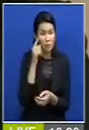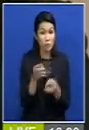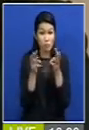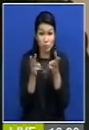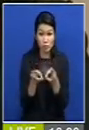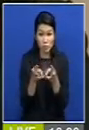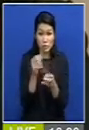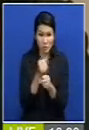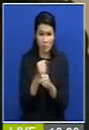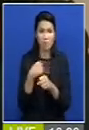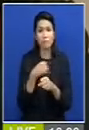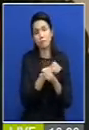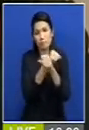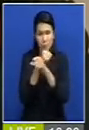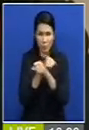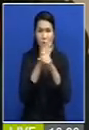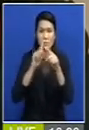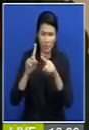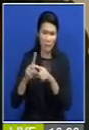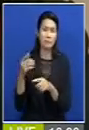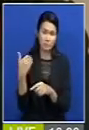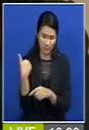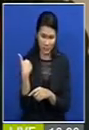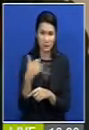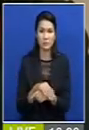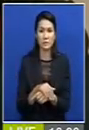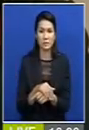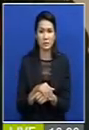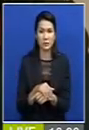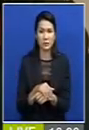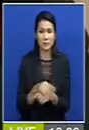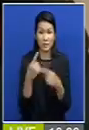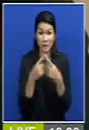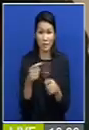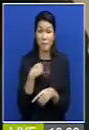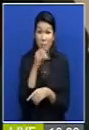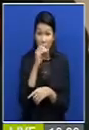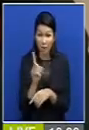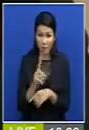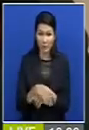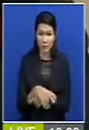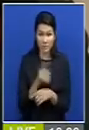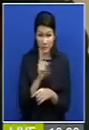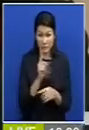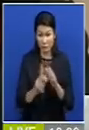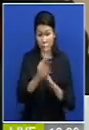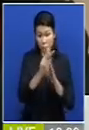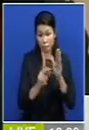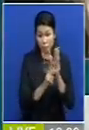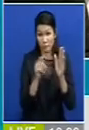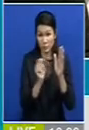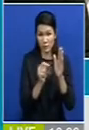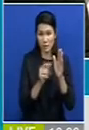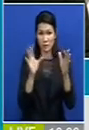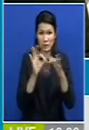การในการที่จะป้องกันเรื่องเหล่านี้อยู่แล้วนะครับแต่อย่างที่เรียนไปเมื่อตอนต้นนะครับว่าโดยปกติเนี่ยโดยกฎหมายเนี่ย